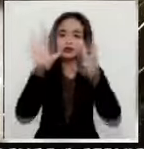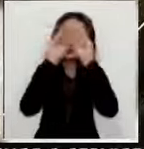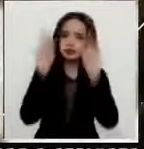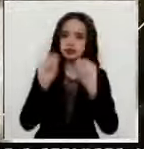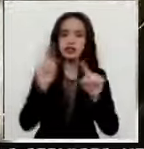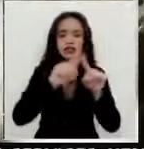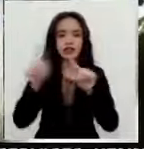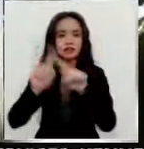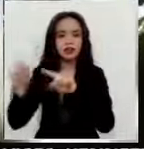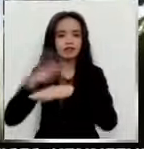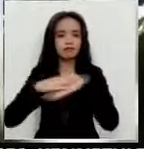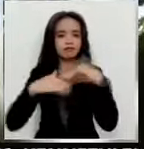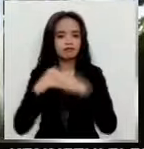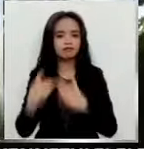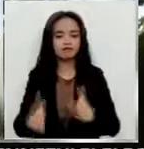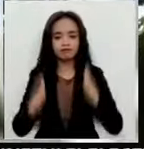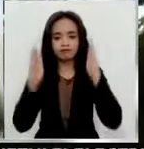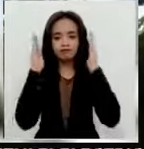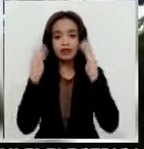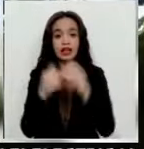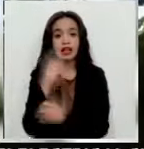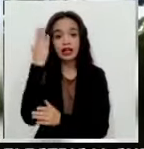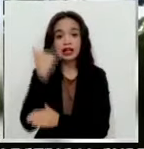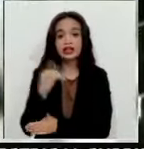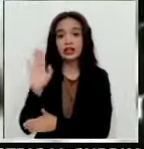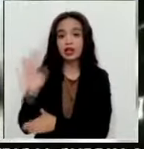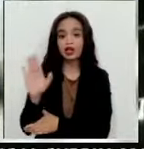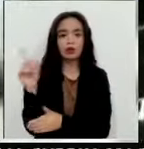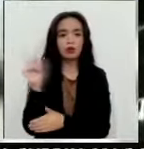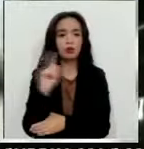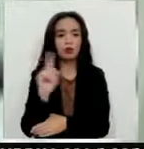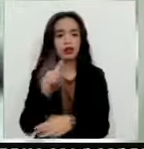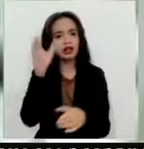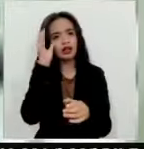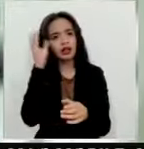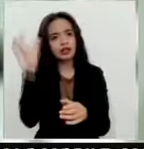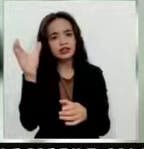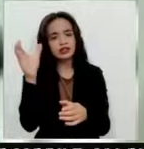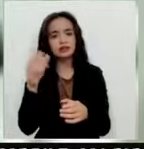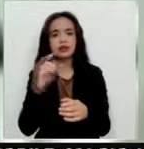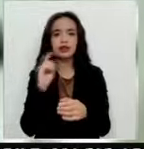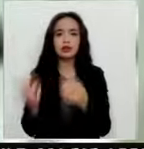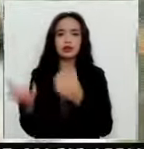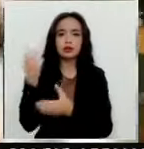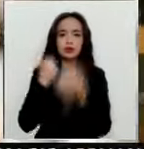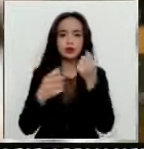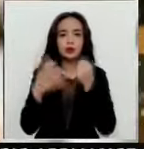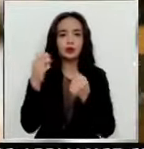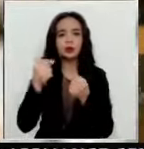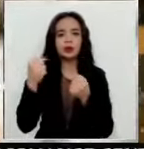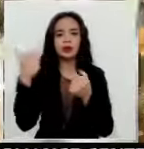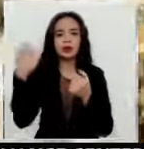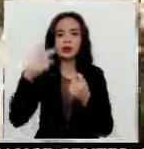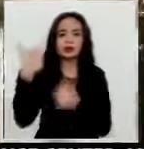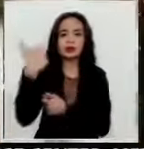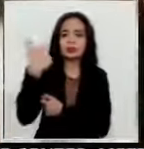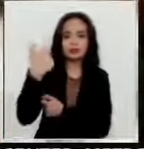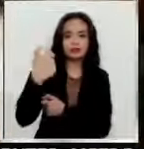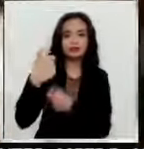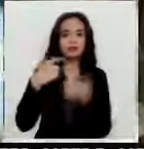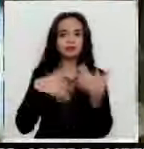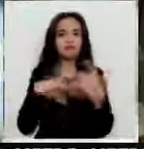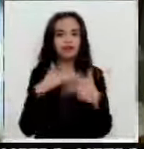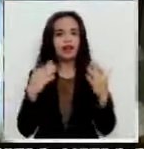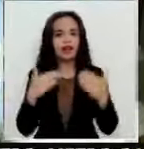gusali sa Kapitolyo. Dahil sa malapalasyong konsepto, kanya-kanya ng selfie at litrato ang mga pumasyal. Napasente rin ang marami